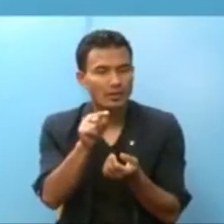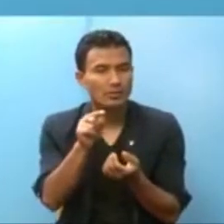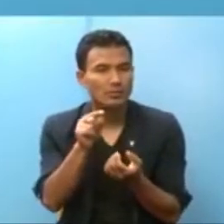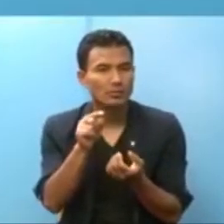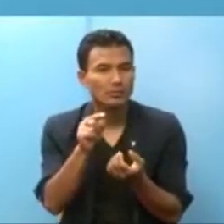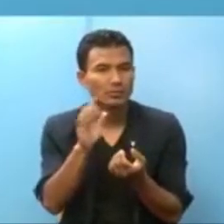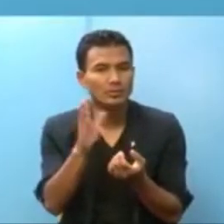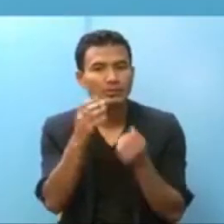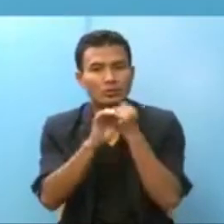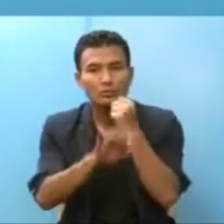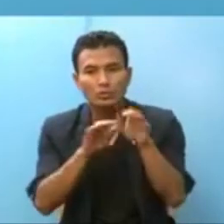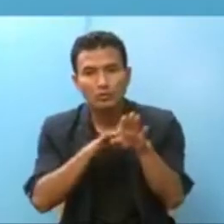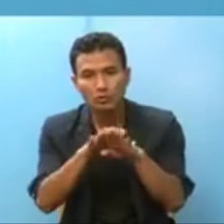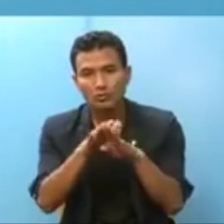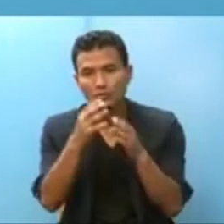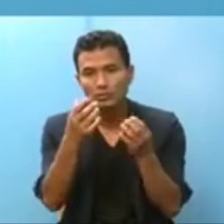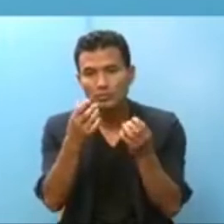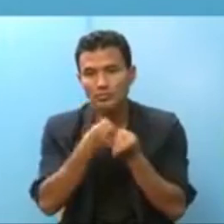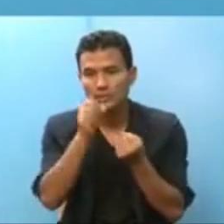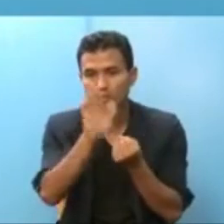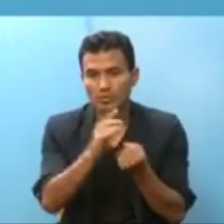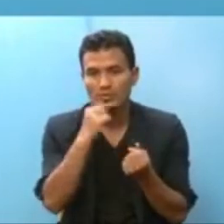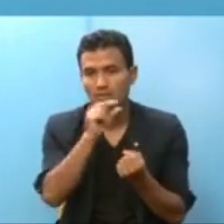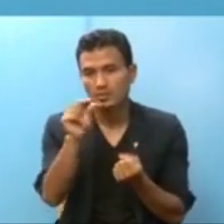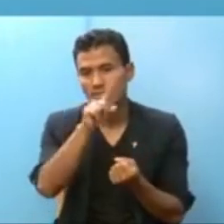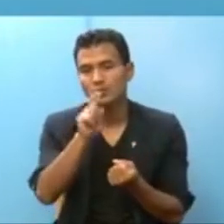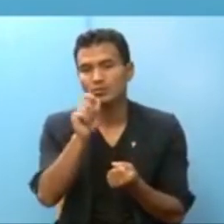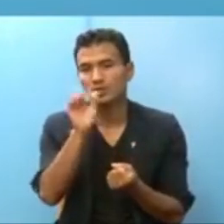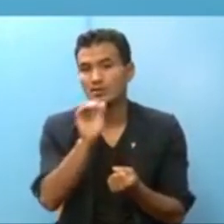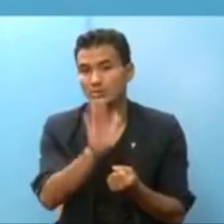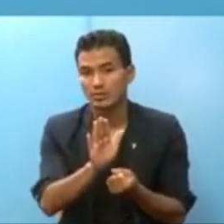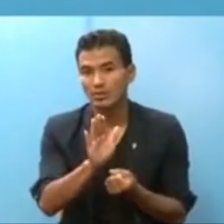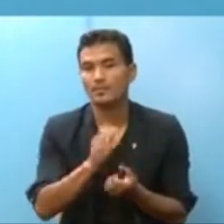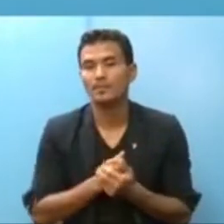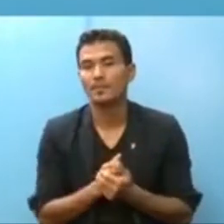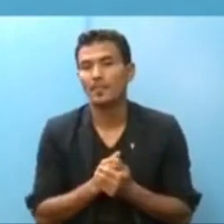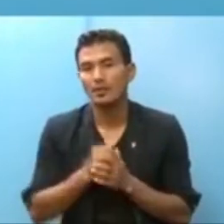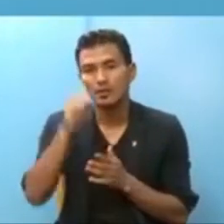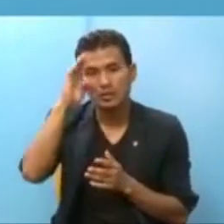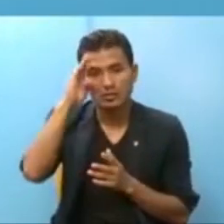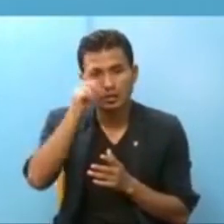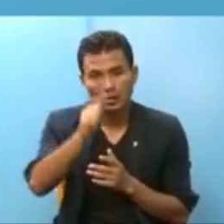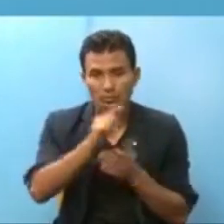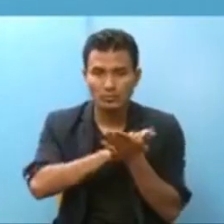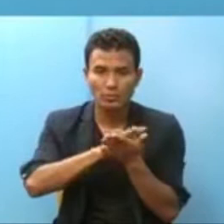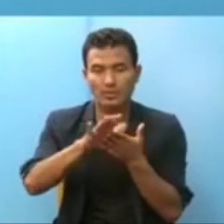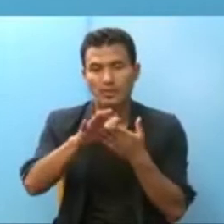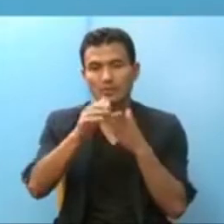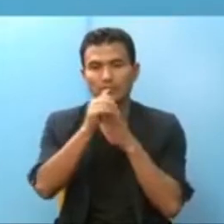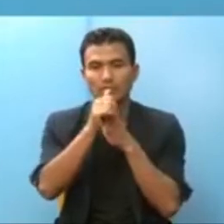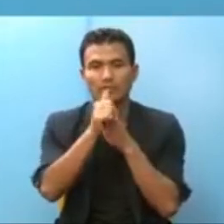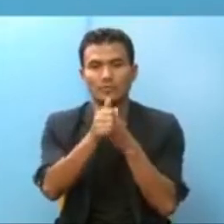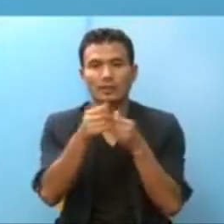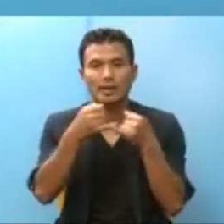के रिसोर्स हारू अवेलेबल छो तो सप्पेकुराब मा प्रश्न उठी रहा चा जब की सरकार को क्लियर गाइडलाइन छा